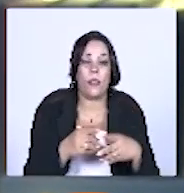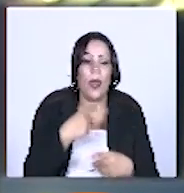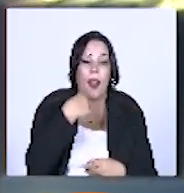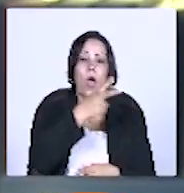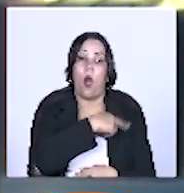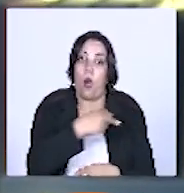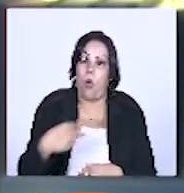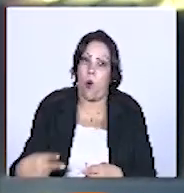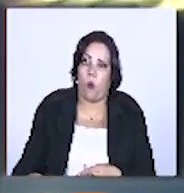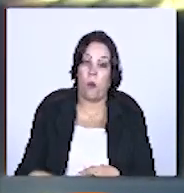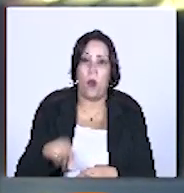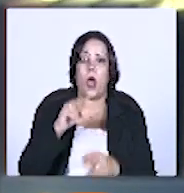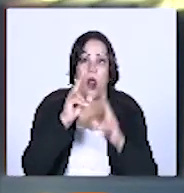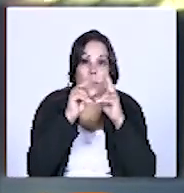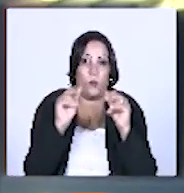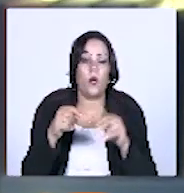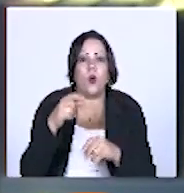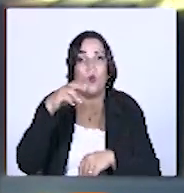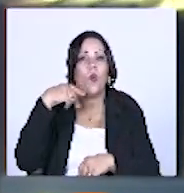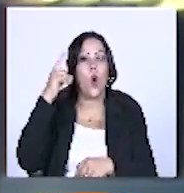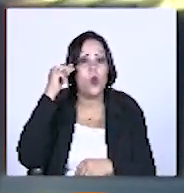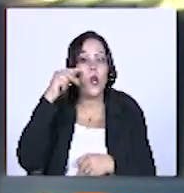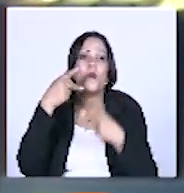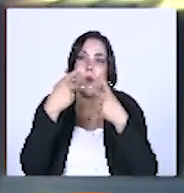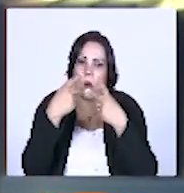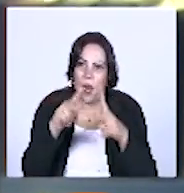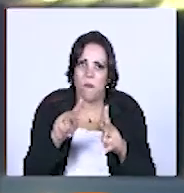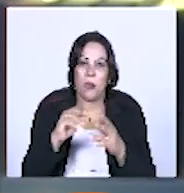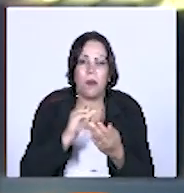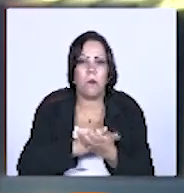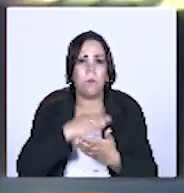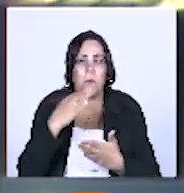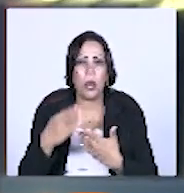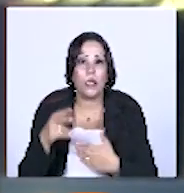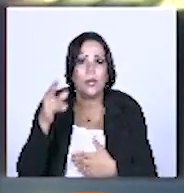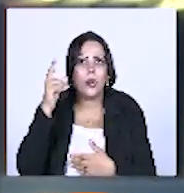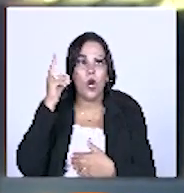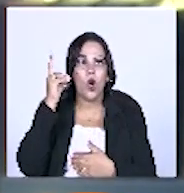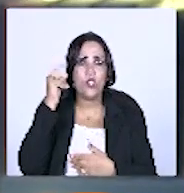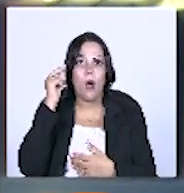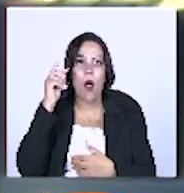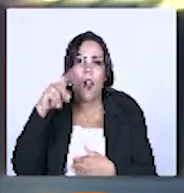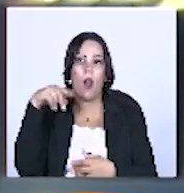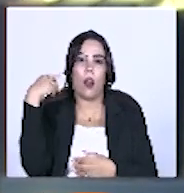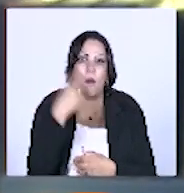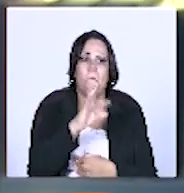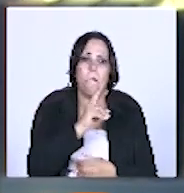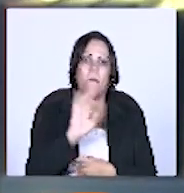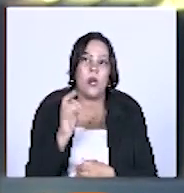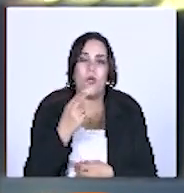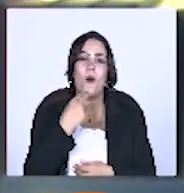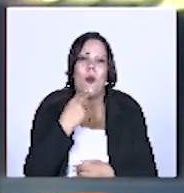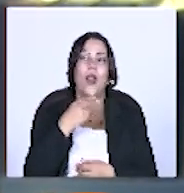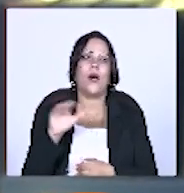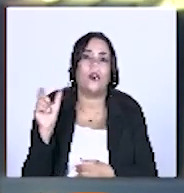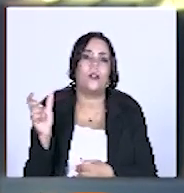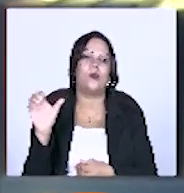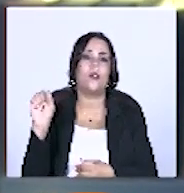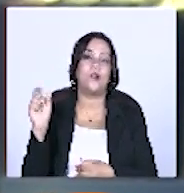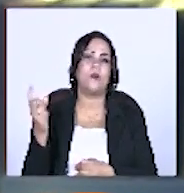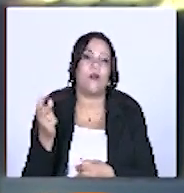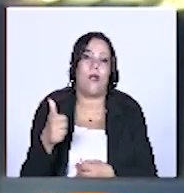ان اسرائيل موافقه على وقف اطلاق النار ولكن بعدها اسرائيل اتالت نصر الله ناس كتير بدات